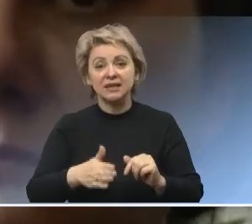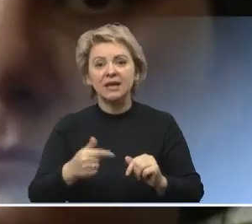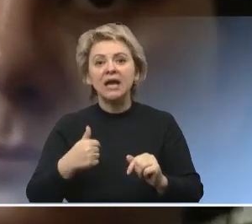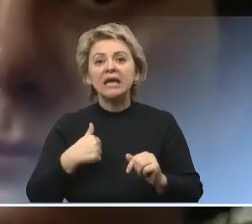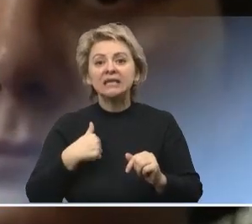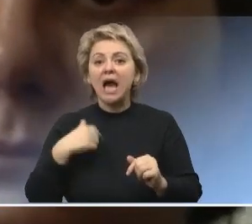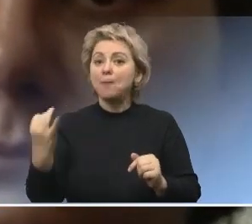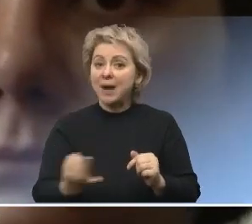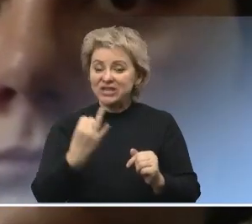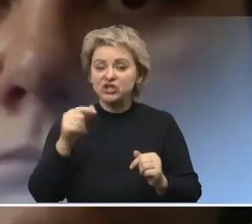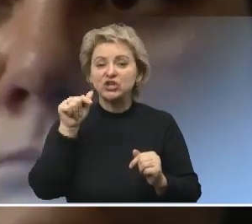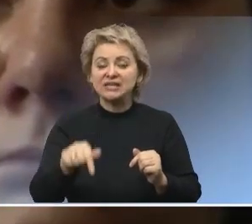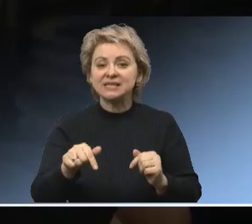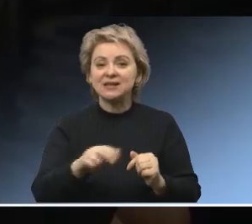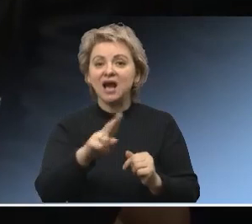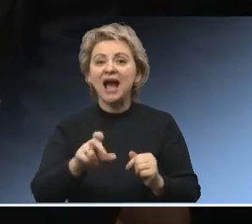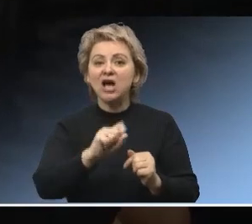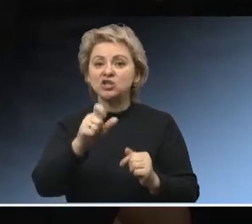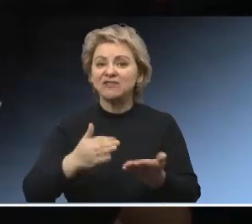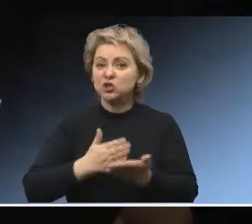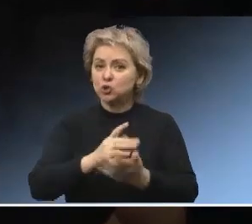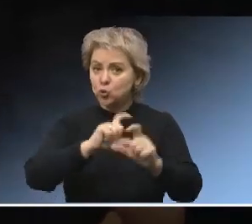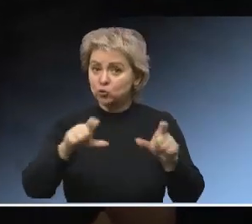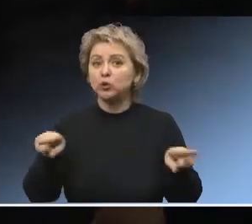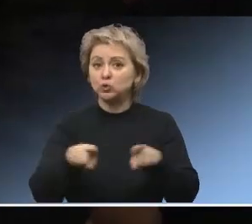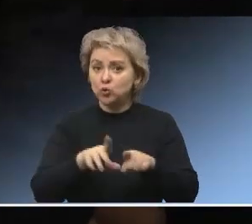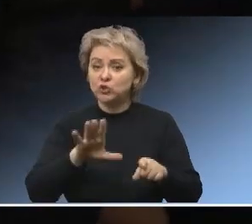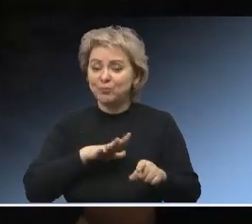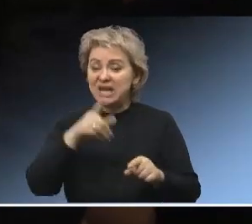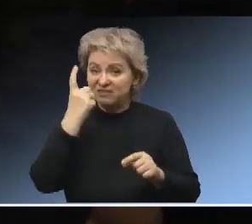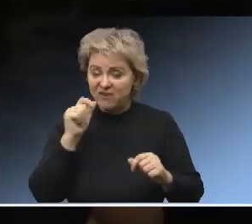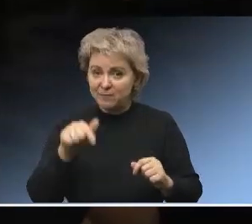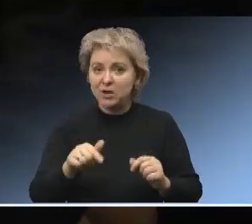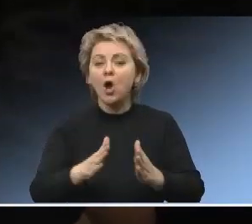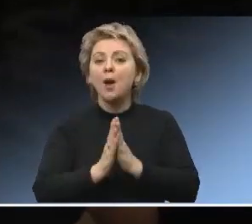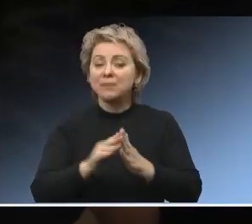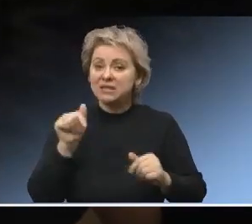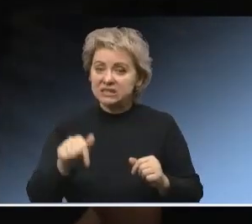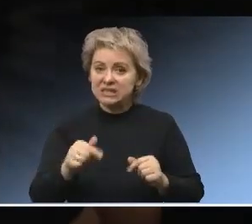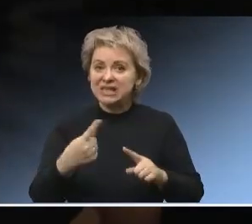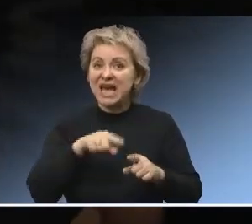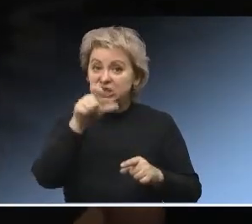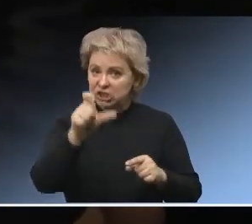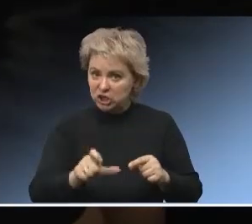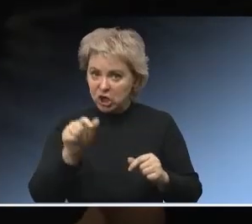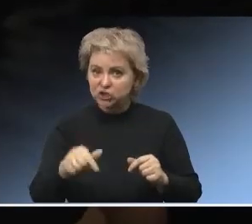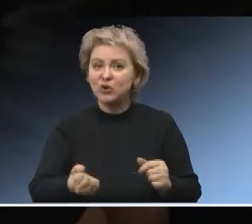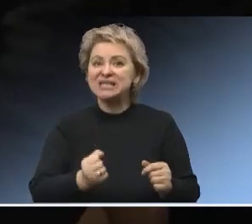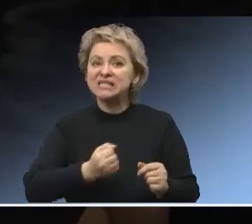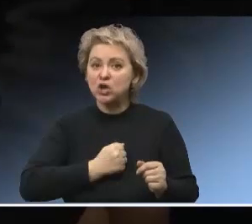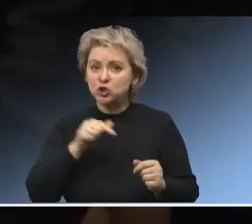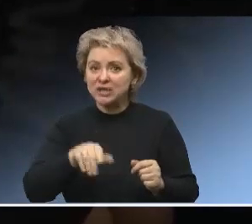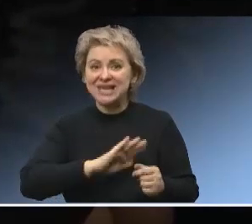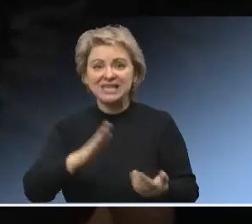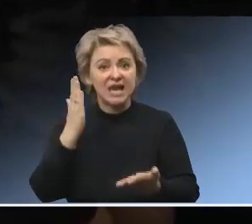я поинтересовался, вот той газовой службы здесь был, тоже информировал меня, спросил, этот гражданин, к сожалению,